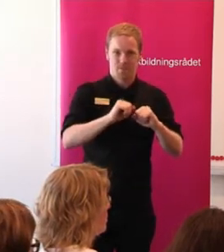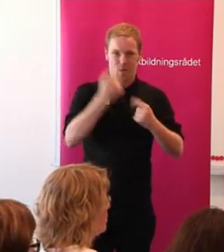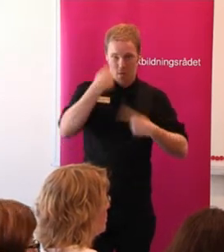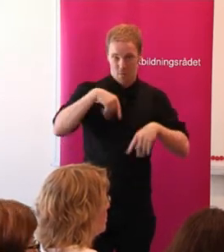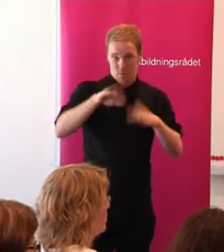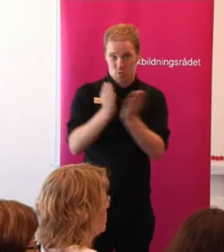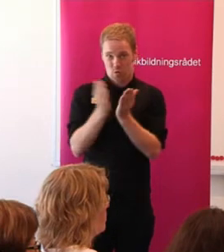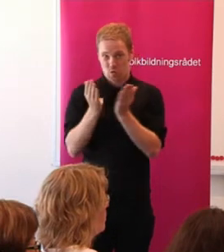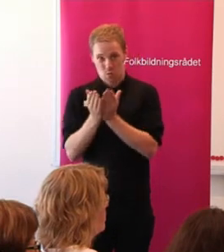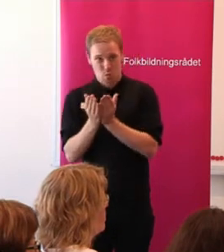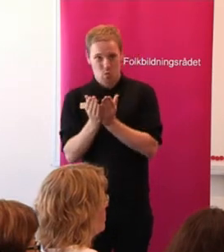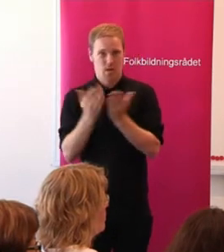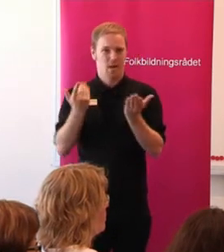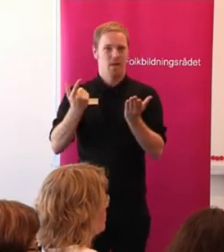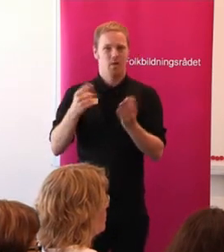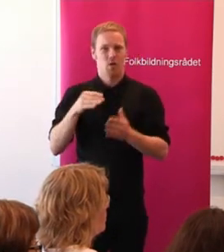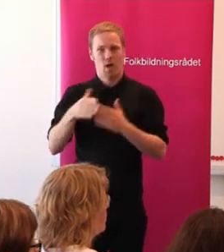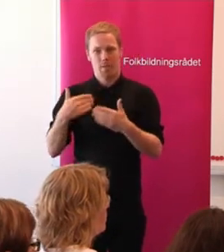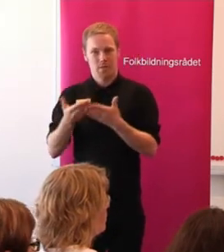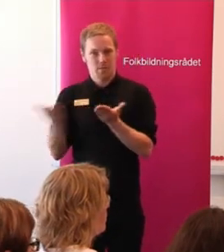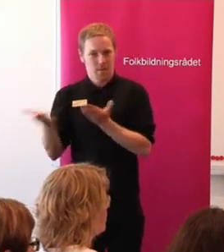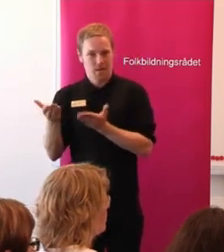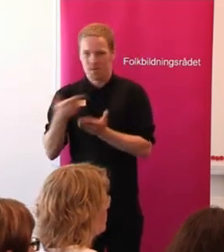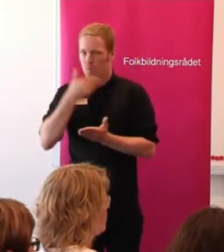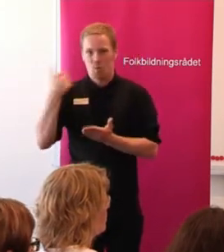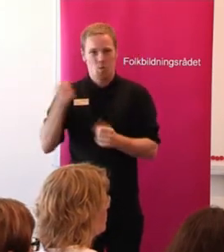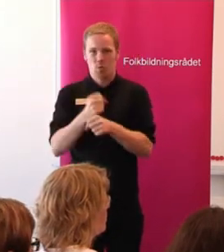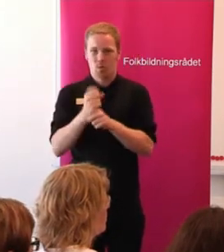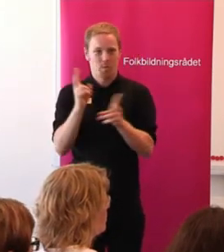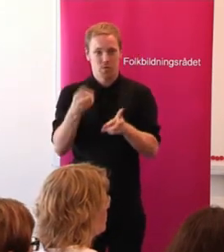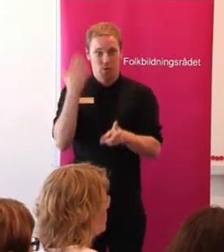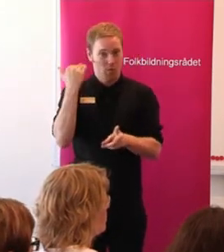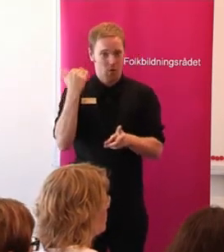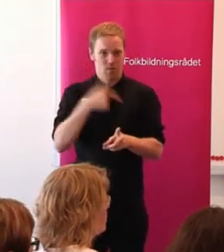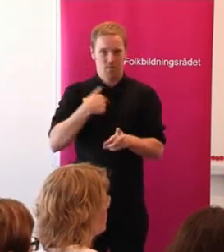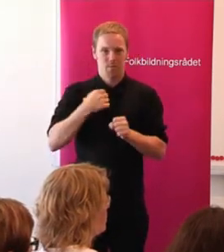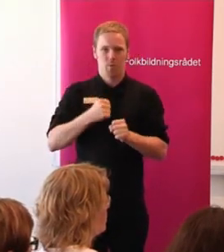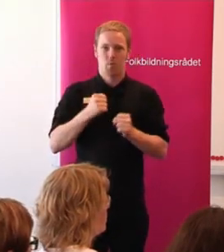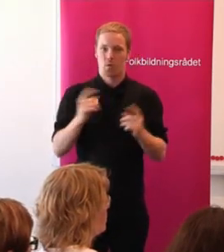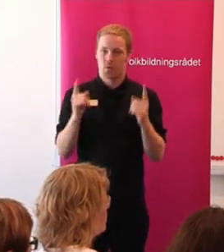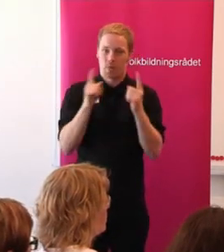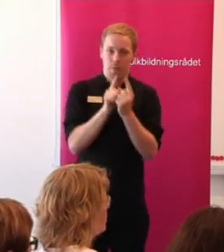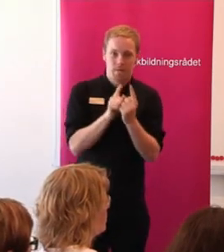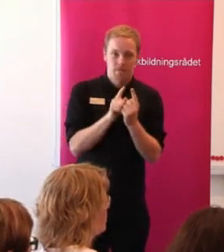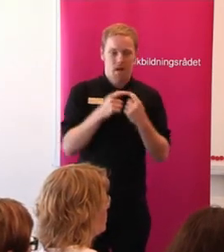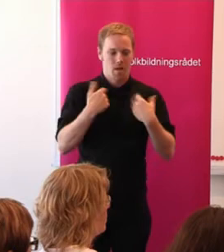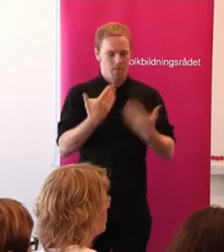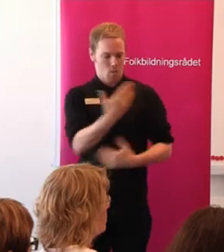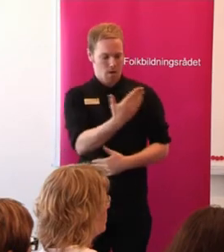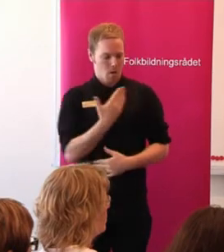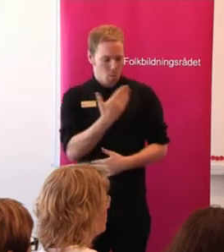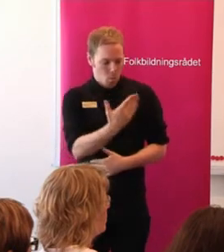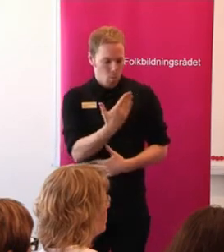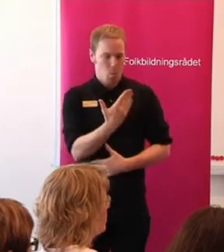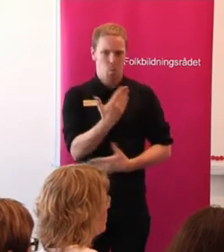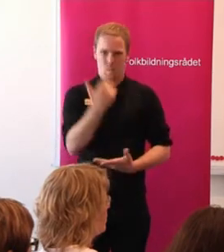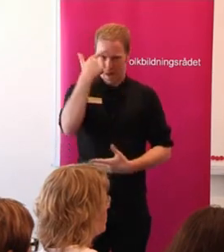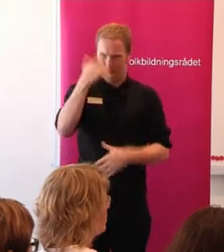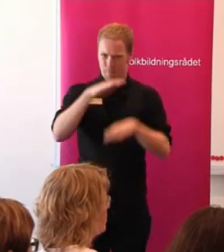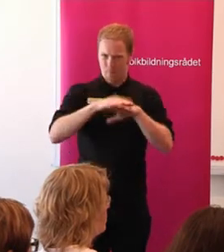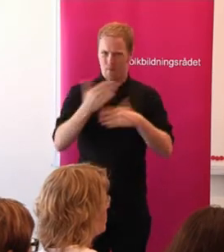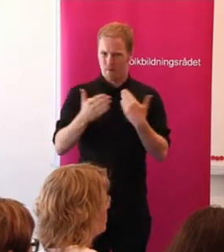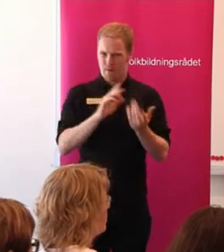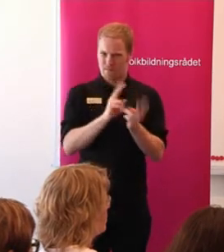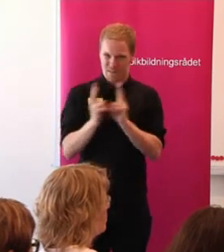det sättet, eller hur, tidigare. Vilket gör att vi också måste träffas och få en relation i att vi litar på varandra. Mm. Och vad är det? Ja, alla har vi ju